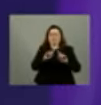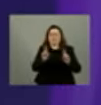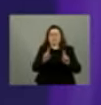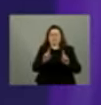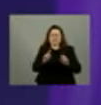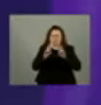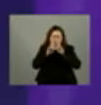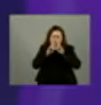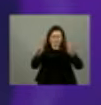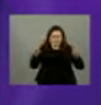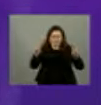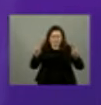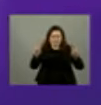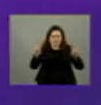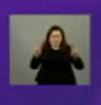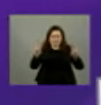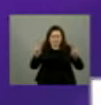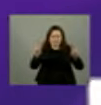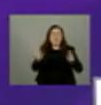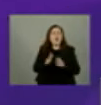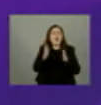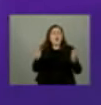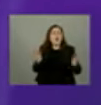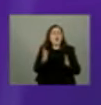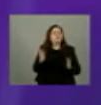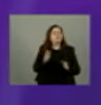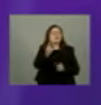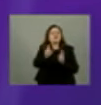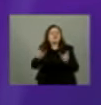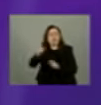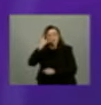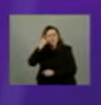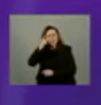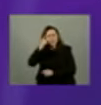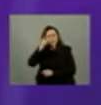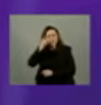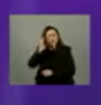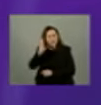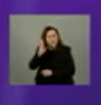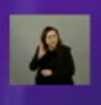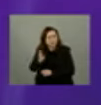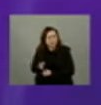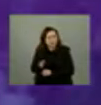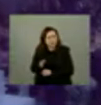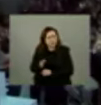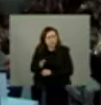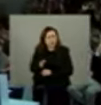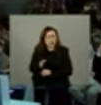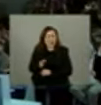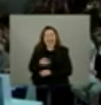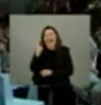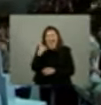μέρα. Και άρα συμφωνείτε. Δηλαδή, ουσιαστικά λέτε τα ίδια πράγματα με διαφορετική ματιά. Τη σκέψη του κύριου Τερζή να την πάρουμε, να